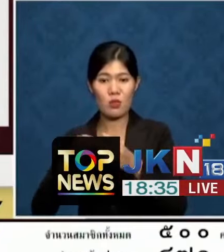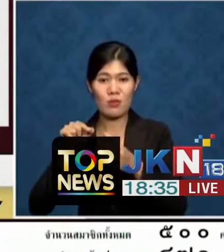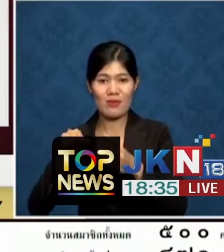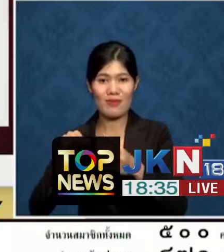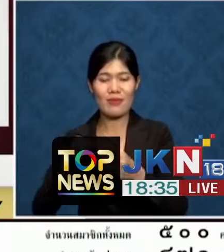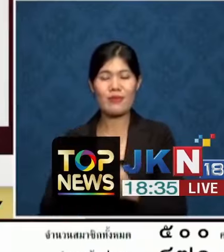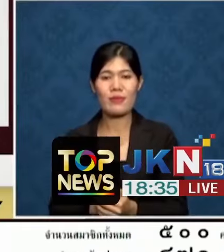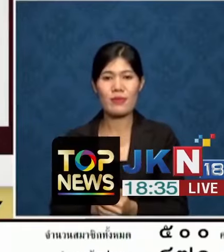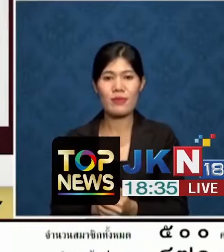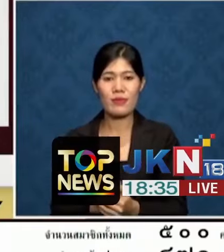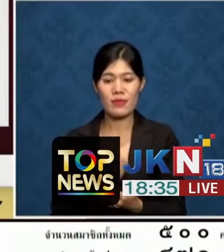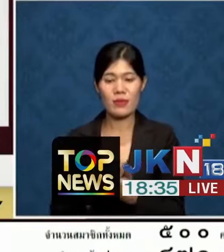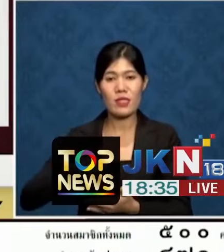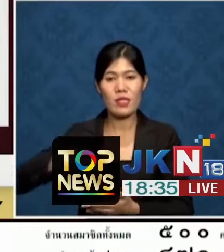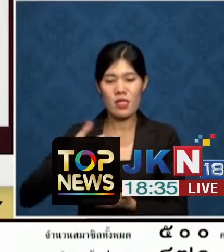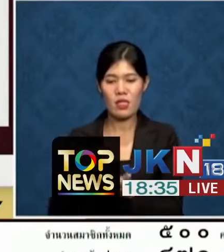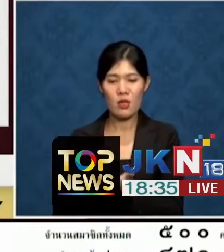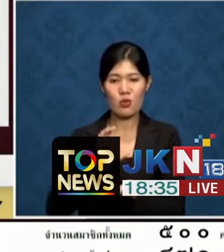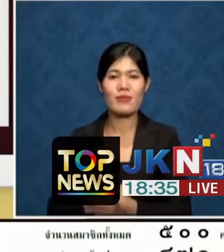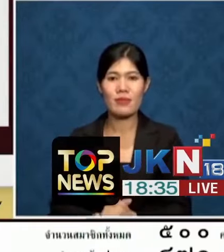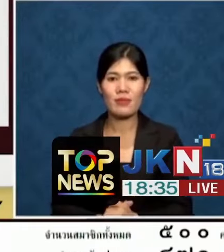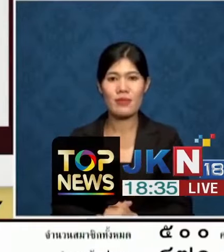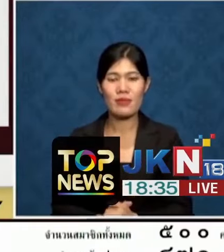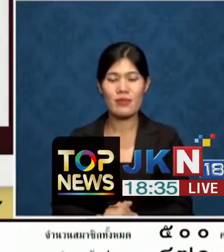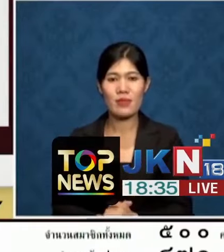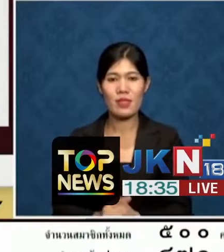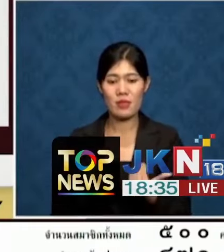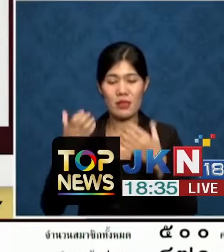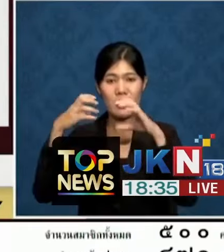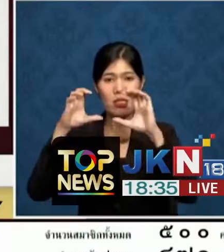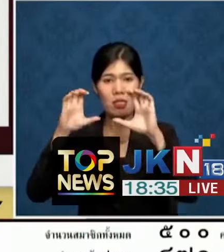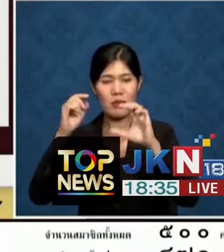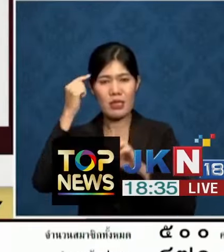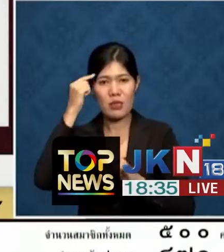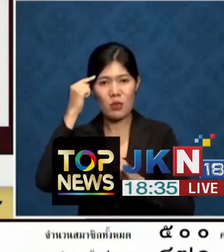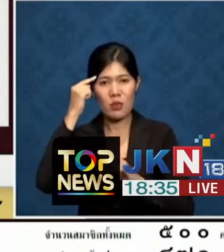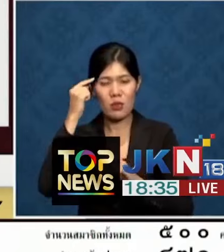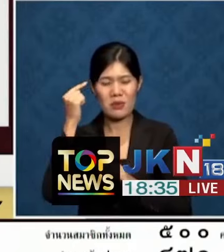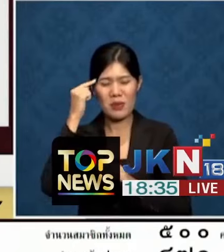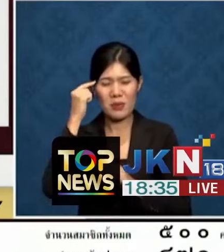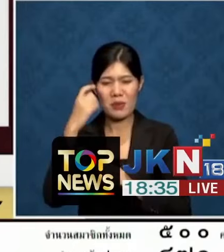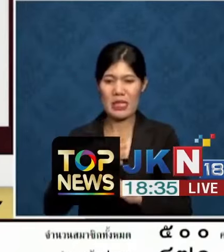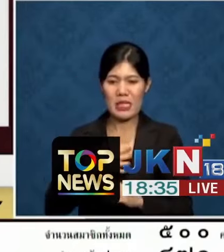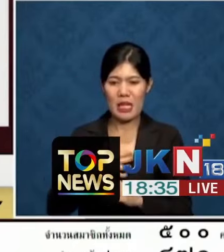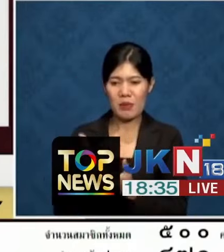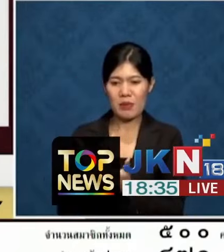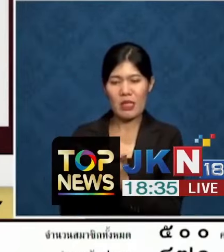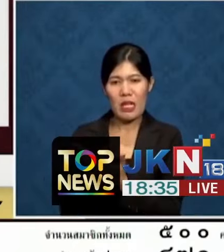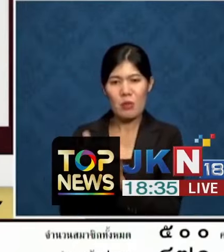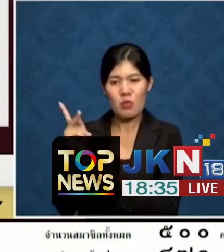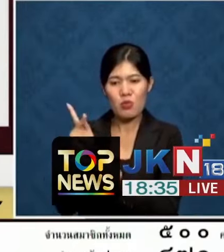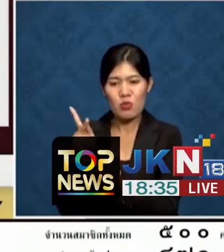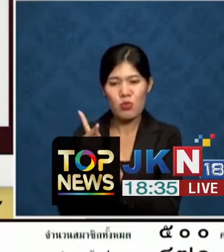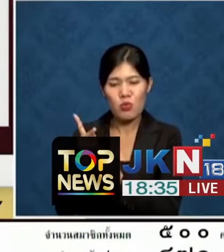กู้เต็มเพดานทุกปีนะไล่มาย้อนหลังตั้งแต่โน่นเลยนะช่วงโควิดปี57ก่อนไปโน่นก็มาจนถึงปี